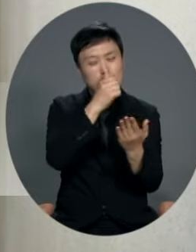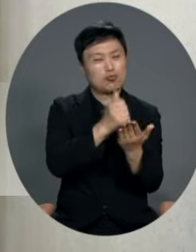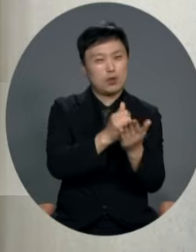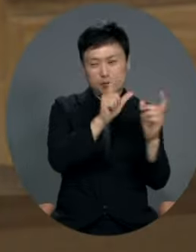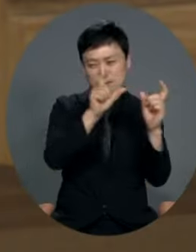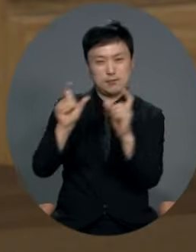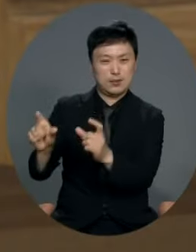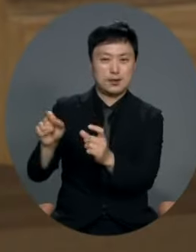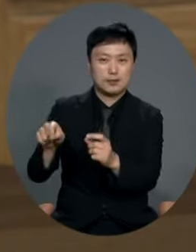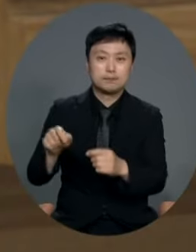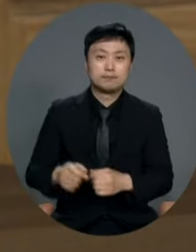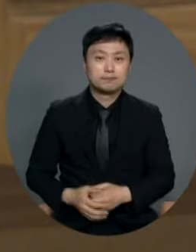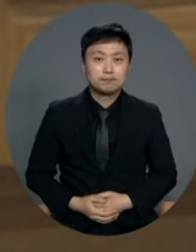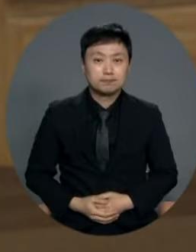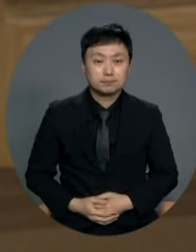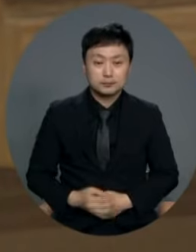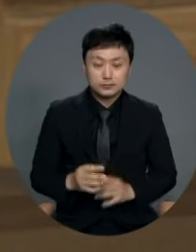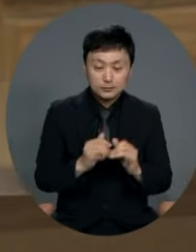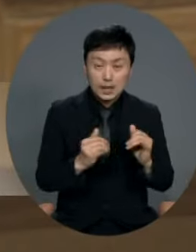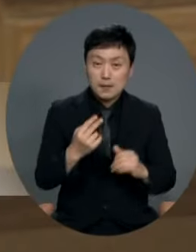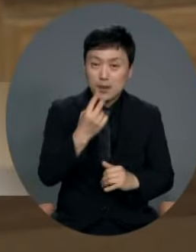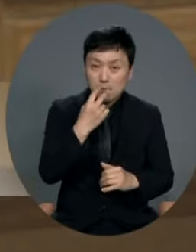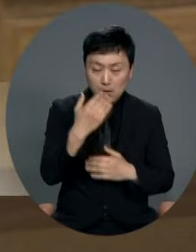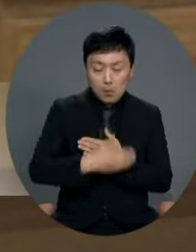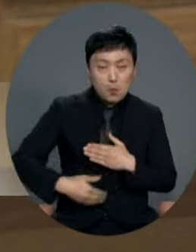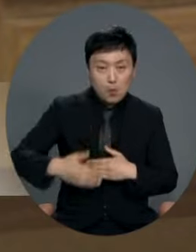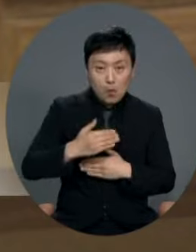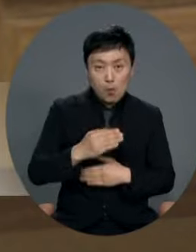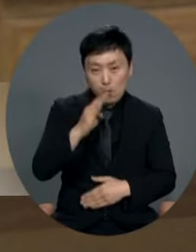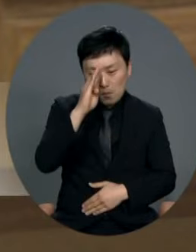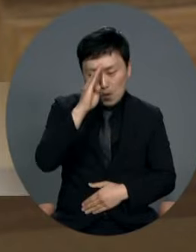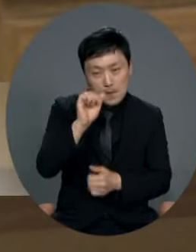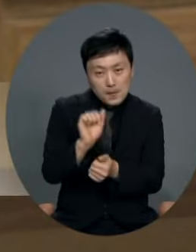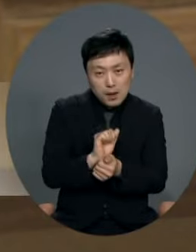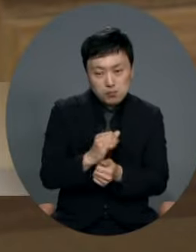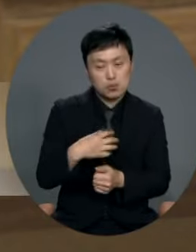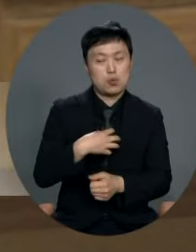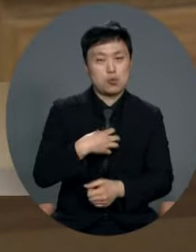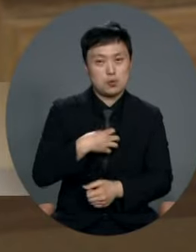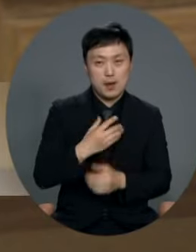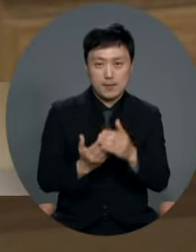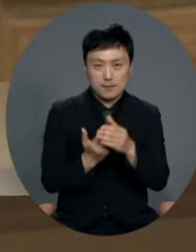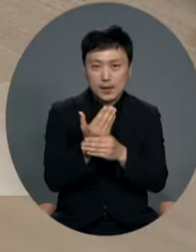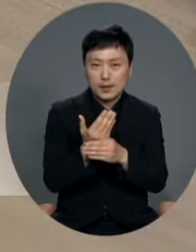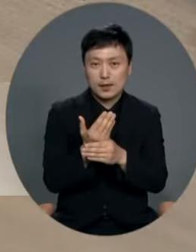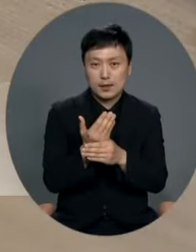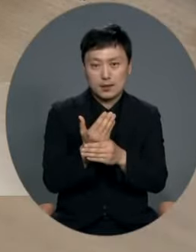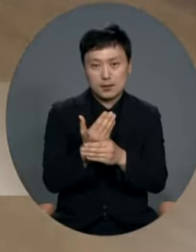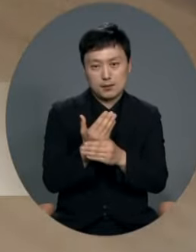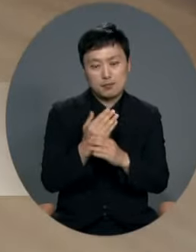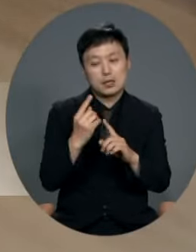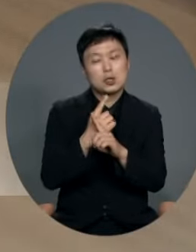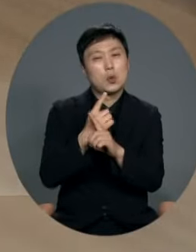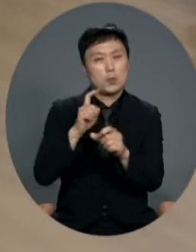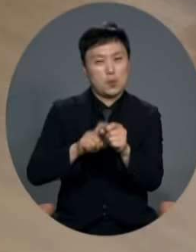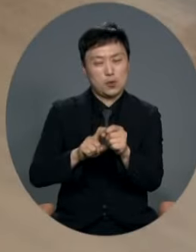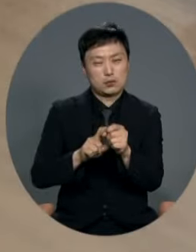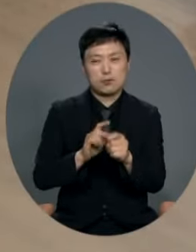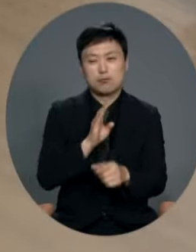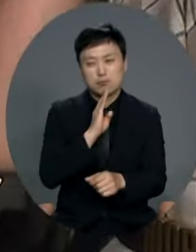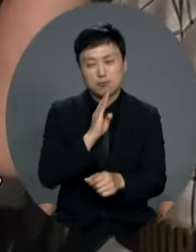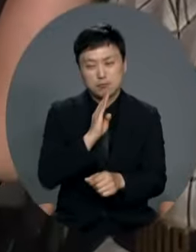했습니다. 사람의 생명과 신체, 공중 위생에 위해를 발생시킬 수 있는 의료 행위에 해당한다는